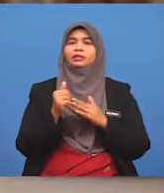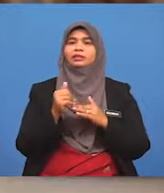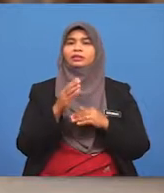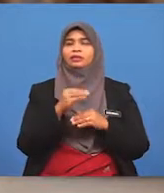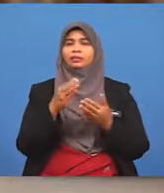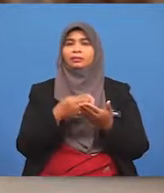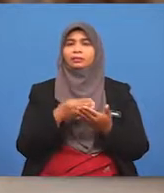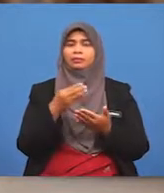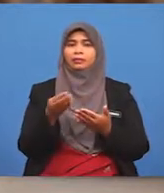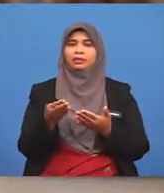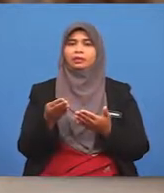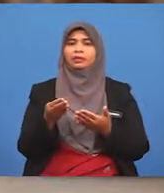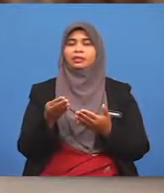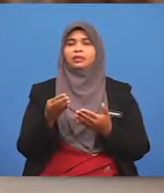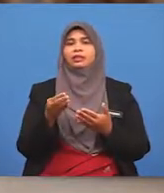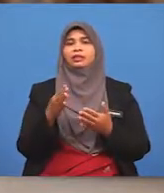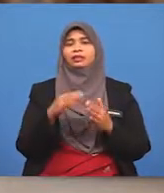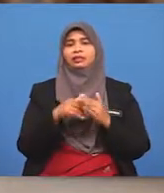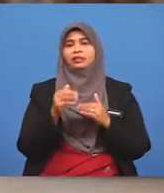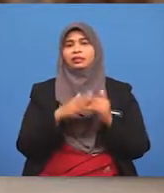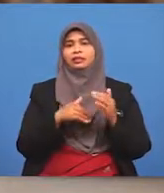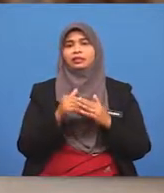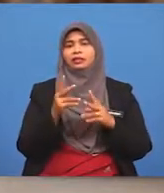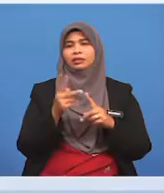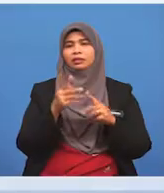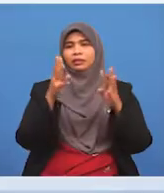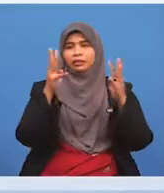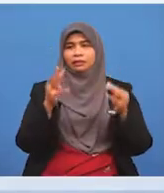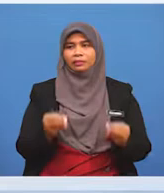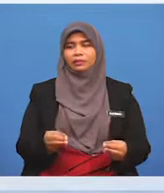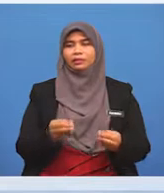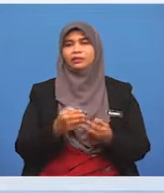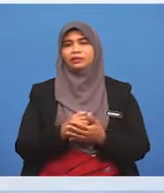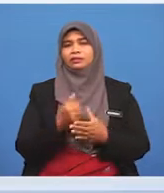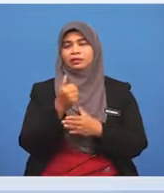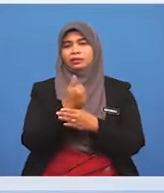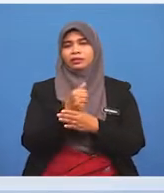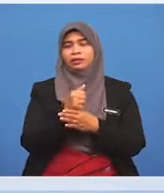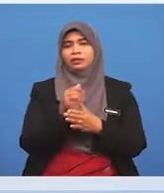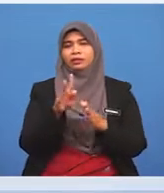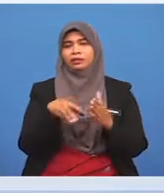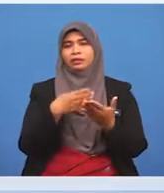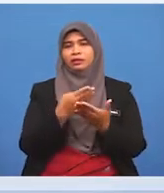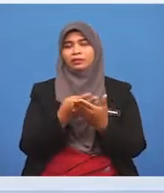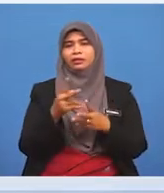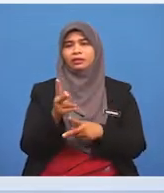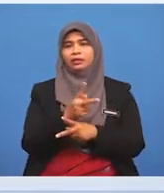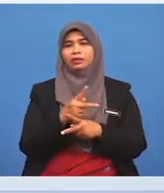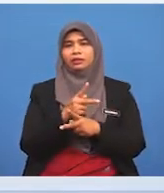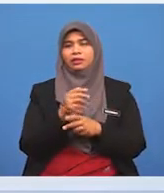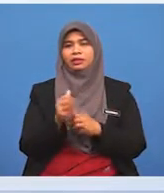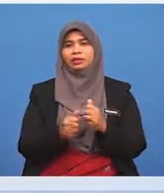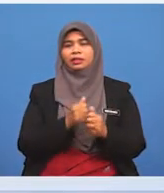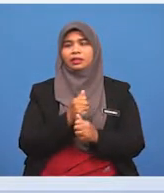samping memberi keselesaan kepada manusia. Antara hikmat kepentingan menjaga alam